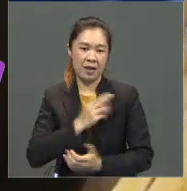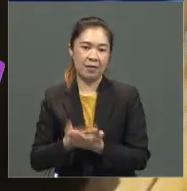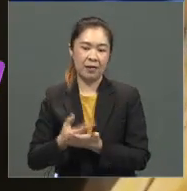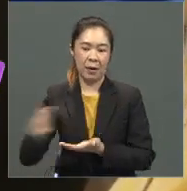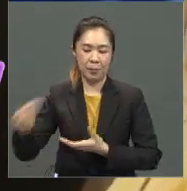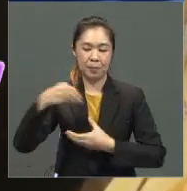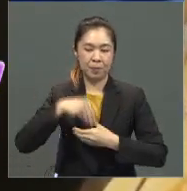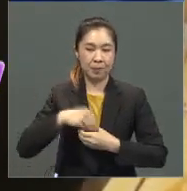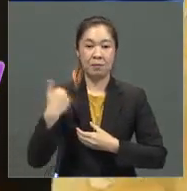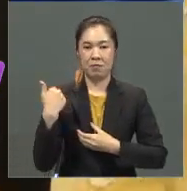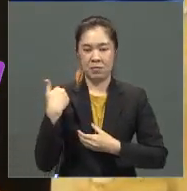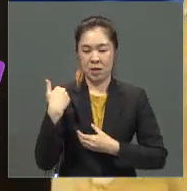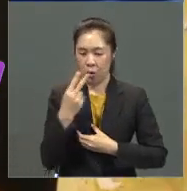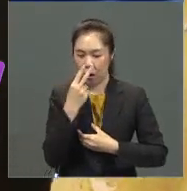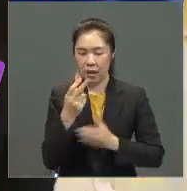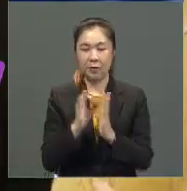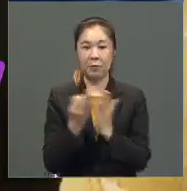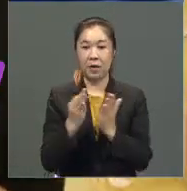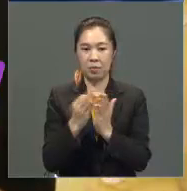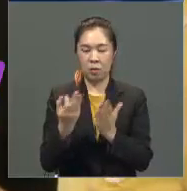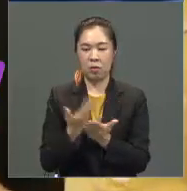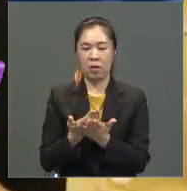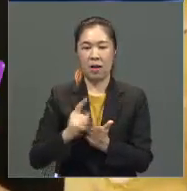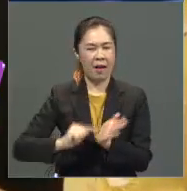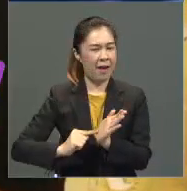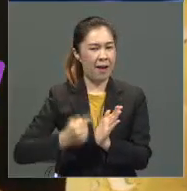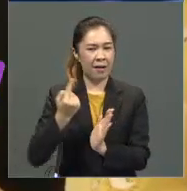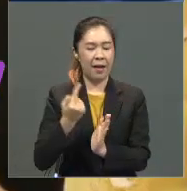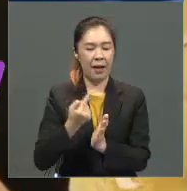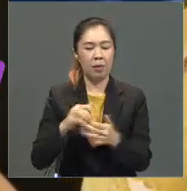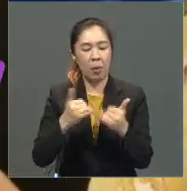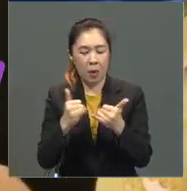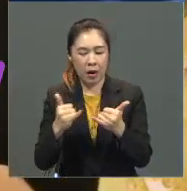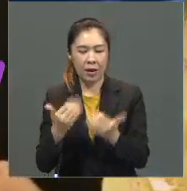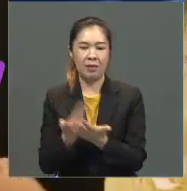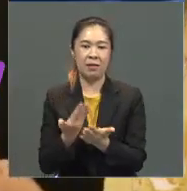ปีตอนนั้นเขาบอกว่าเป็นช่วงที่เริ่มทำงานหาเงินเองได้หลังจากที่เห็นโฆษณาทางFacebookเล่นครั้งแรกคือได้เงินมา 10000บาทเหมือนล่อใจนะว่า